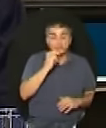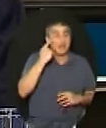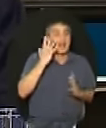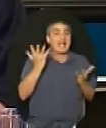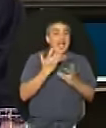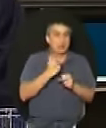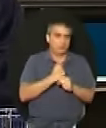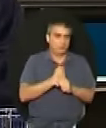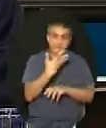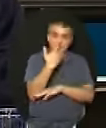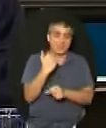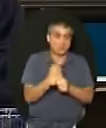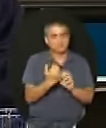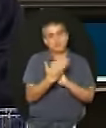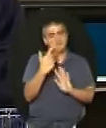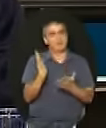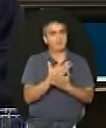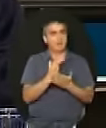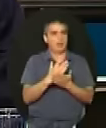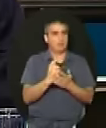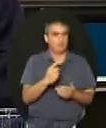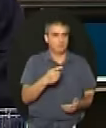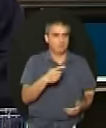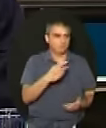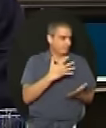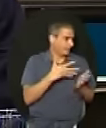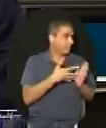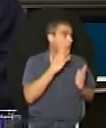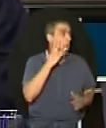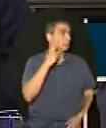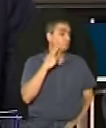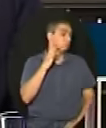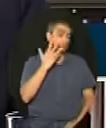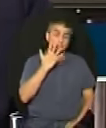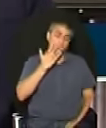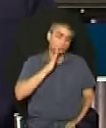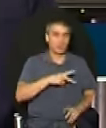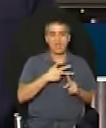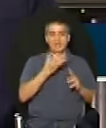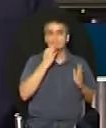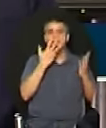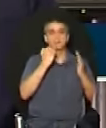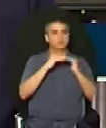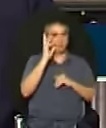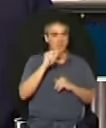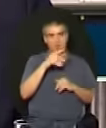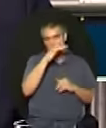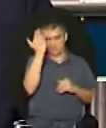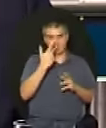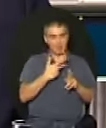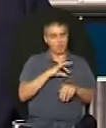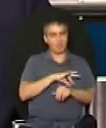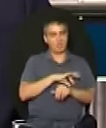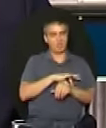לדעת איך, שהמדינה עושה לפני שהיא מחליטה. בדיקות עכשיו, משפילות. נכון, עד עכשיו רק בני 90 ומעלה היו יכולים להסתפק